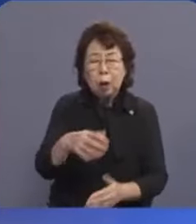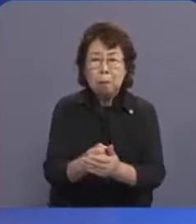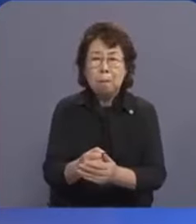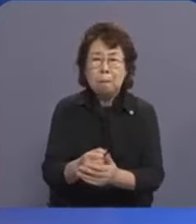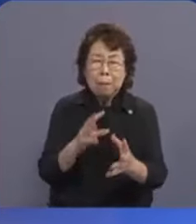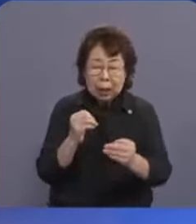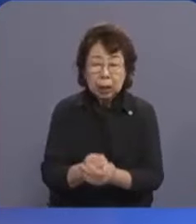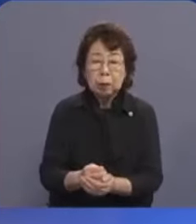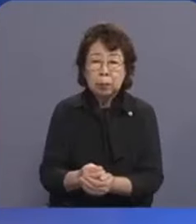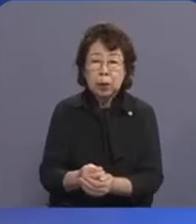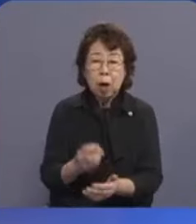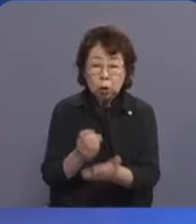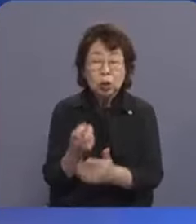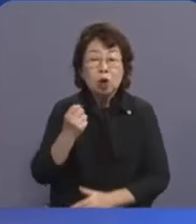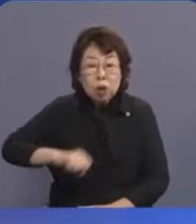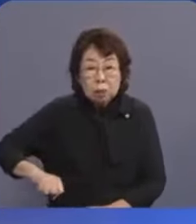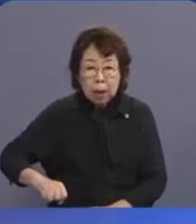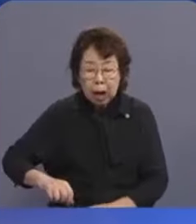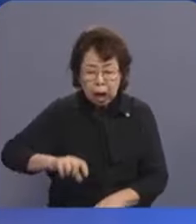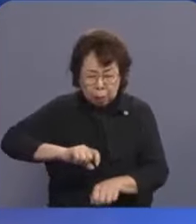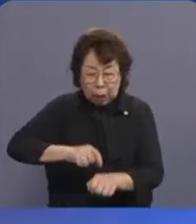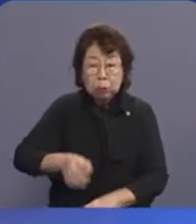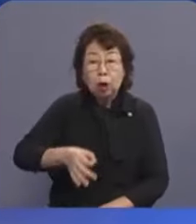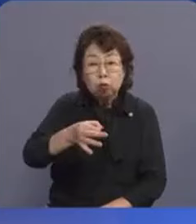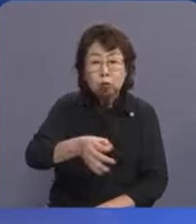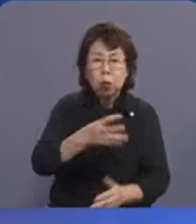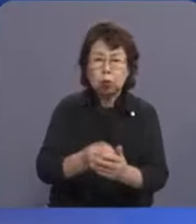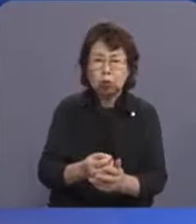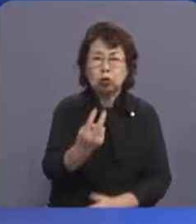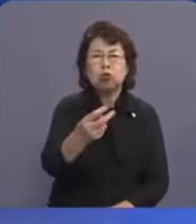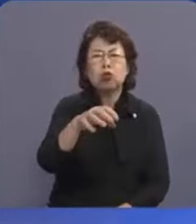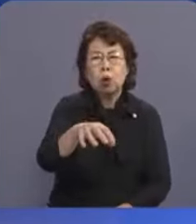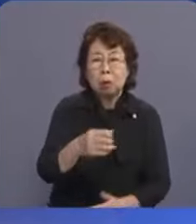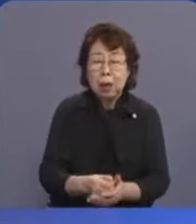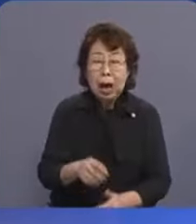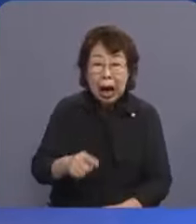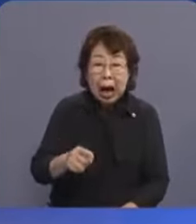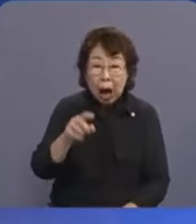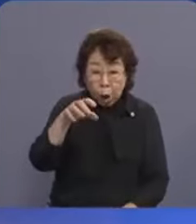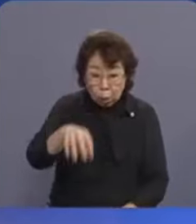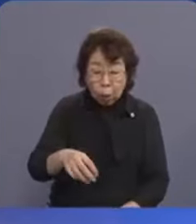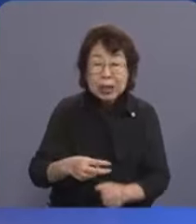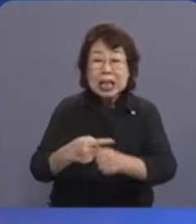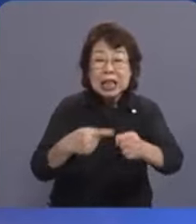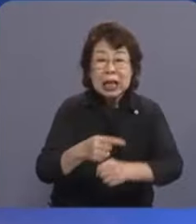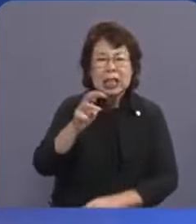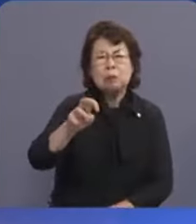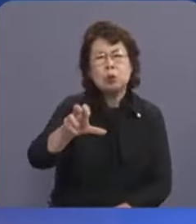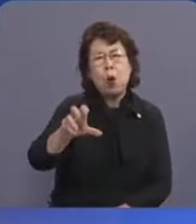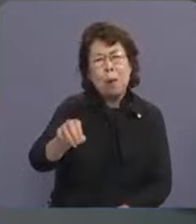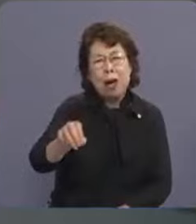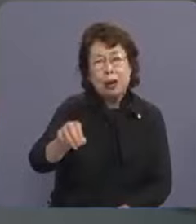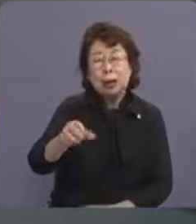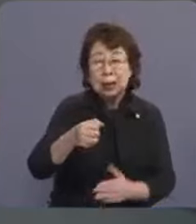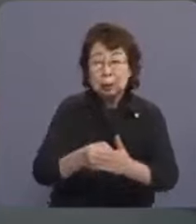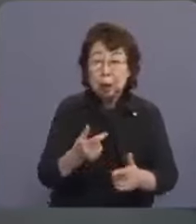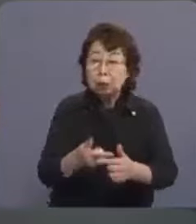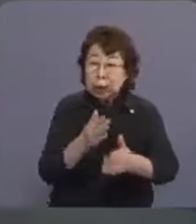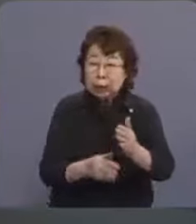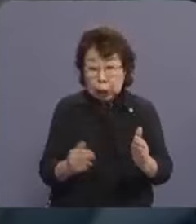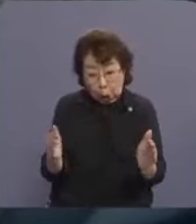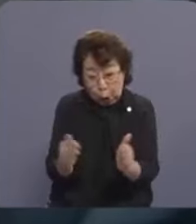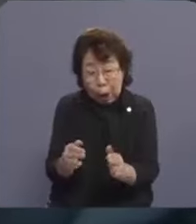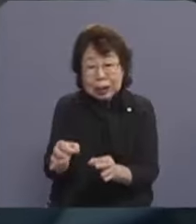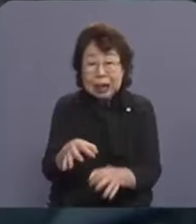유발 부담금을내는 곳이 두 곳에 불과합니다 그마저도 한 곳당내는 돈이 평균 35만 원 정도거든요 부산시는 소규모